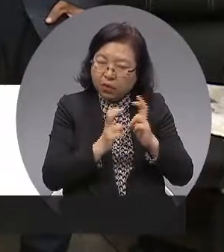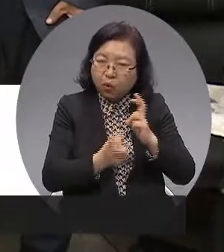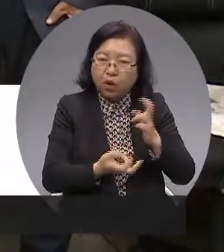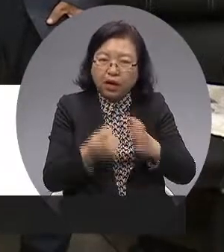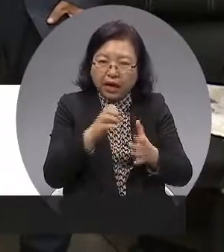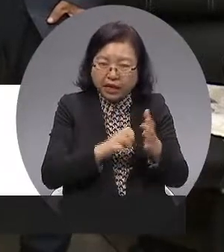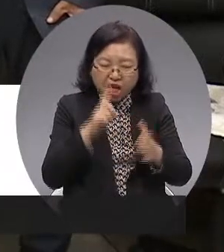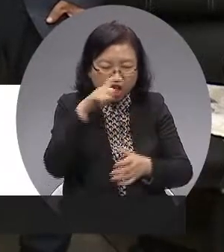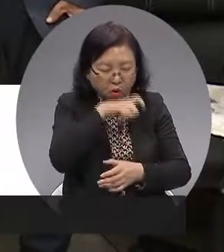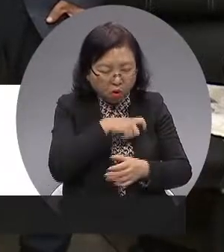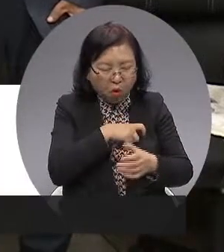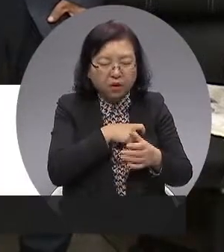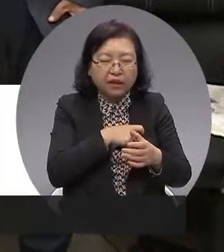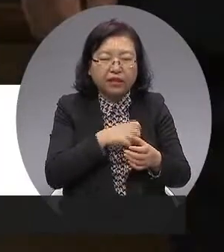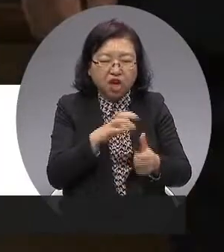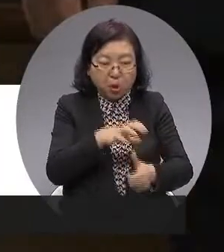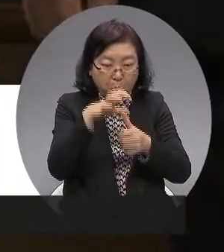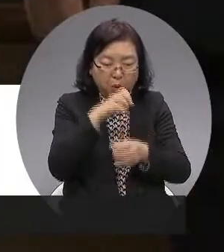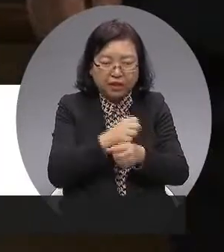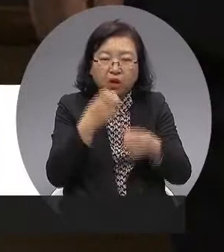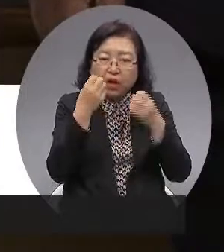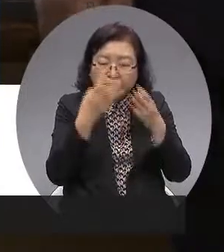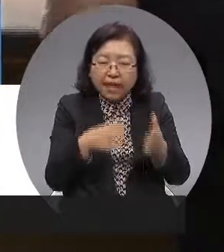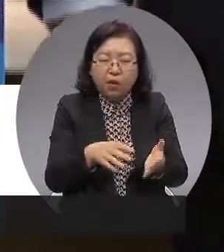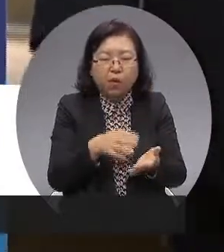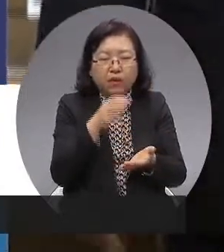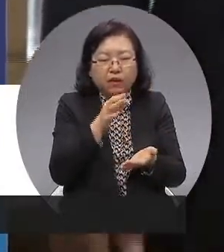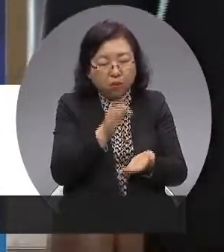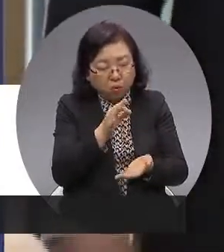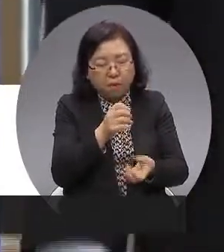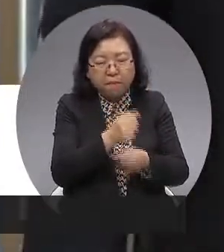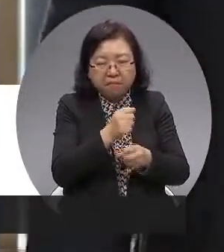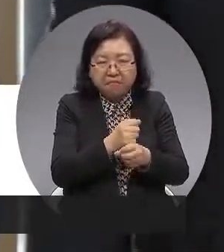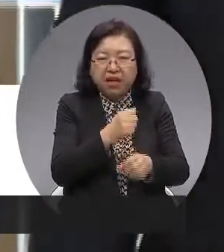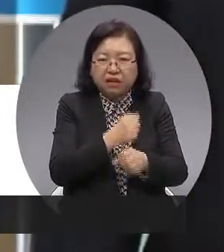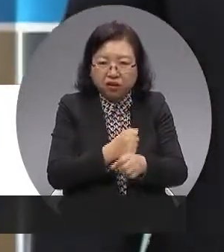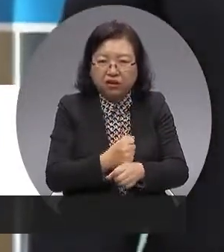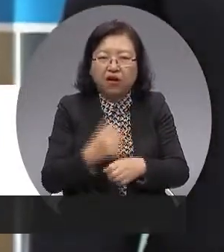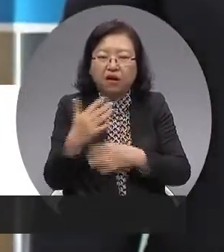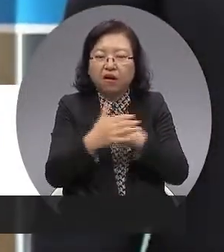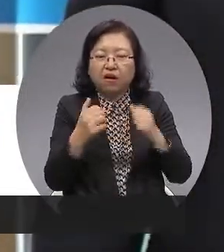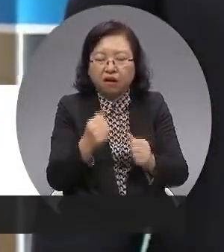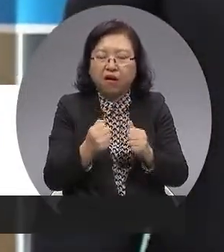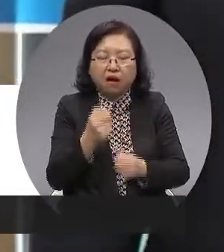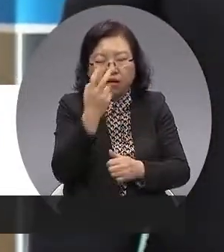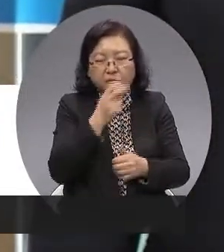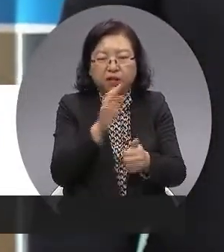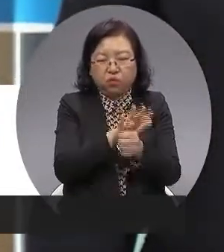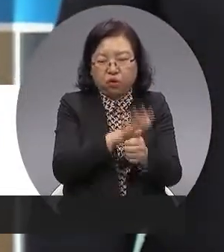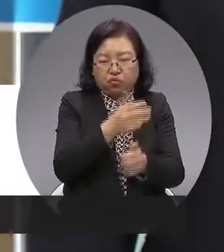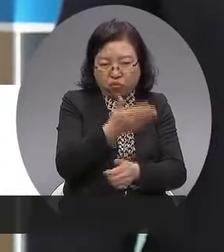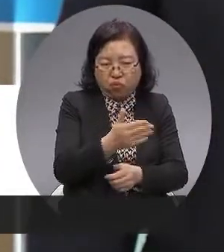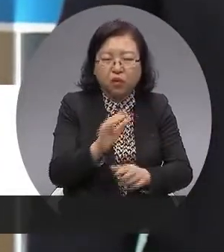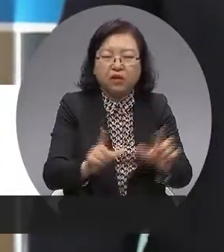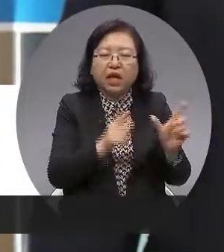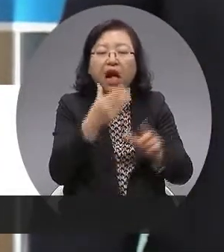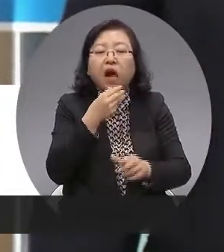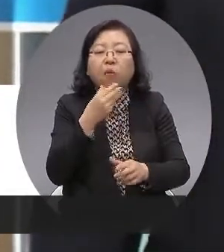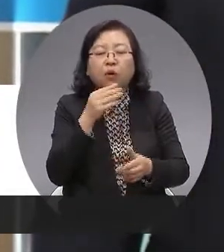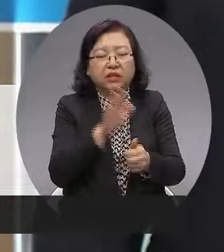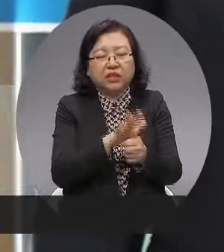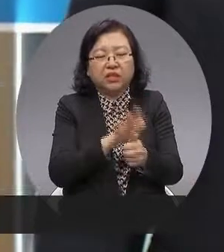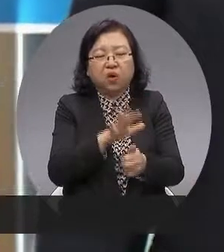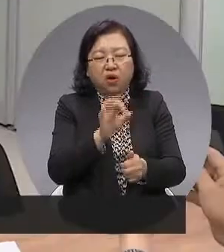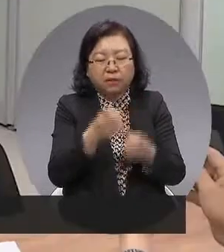매개로 새로운 재원을 확보해 단양 군민의 건강검진비를 지원하고 생활복지 지원금을